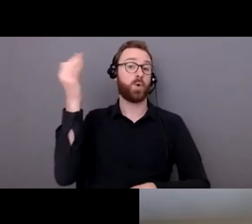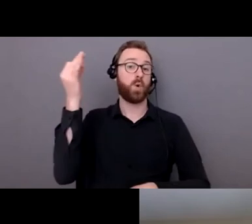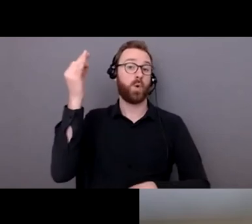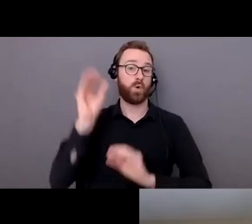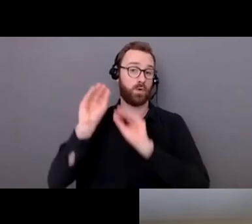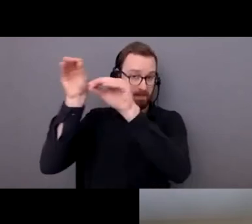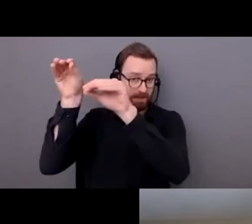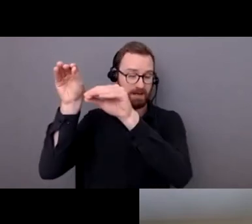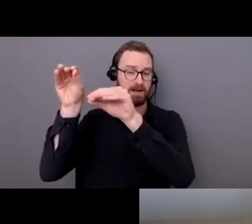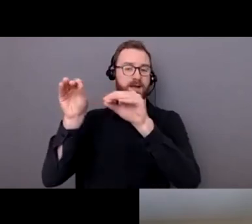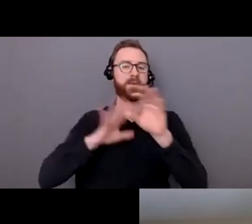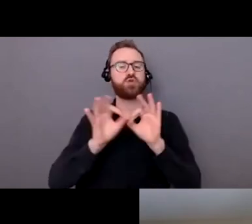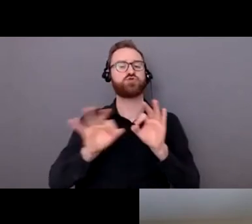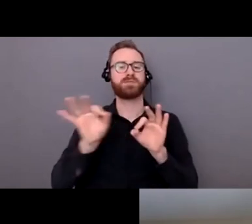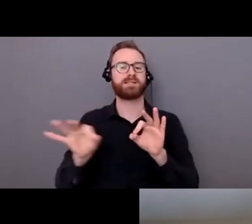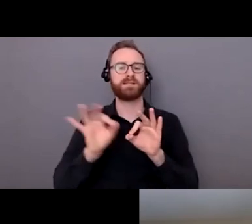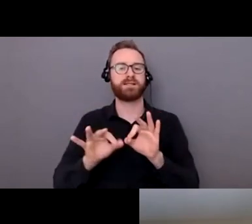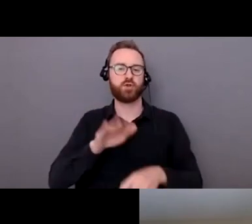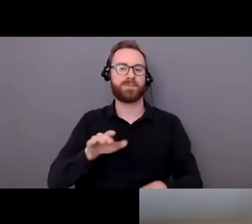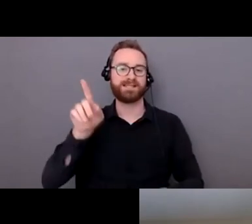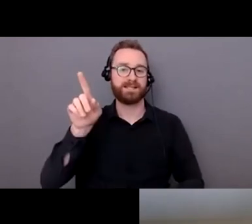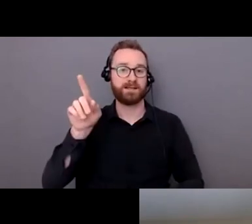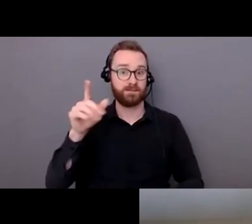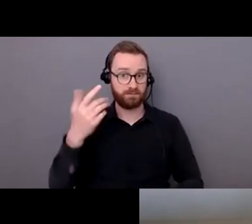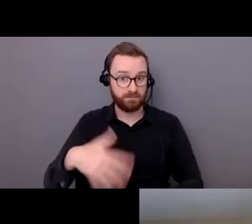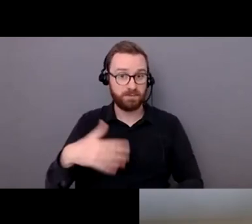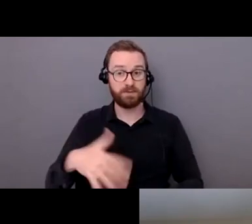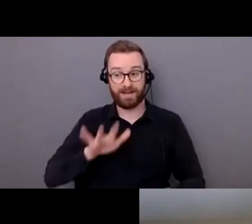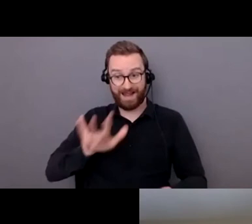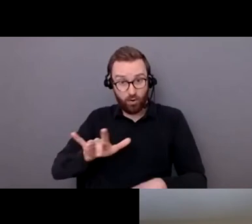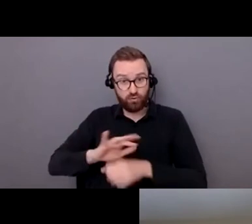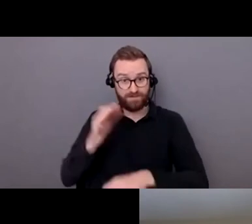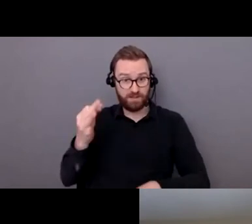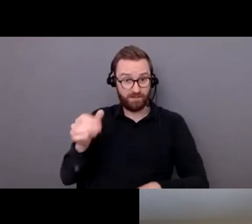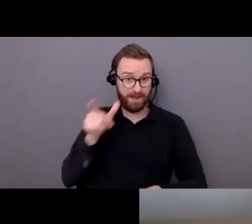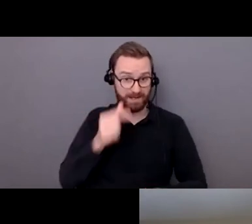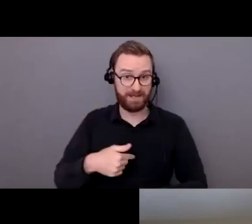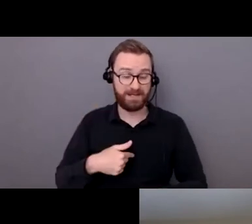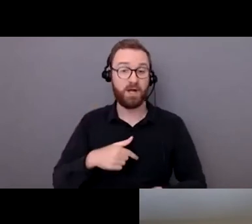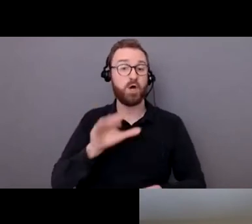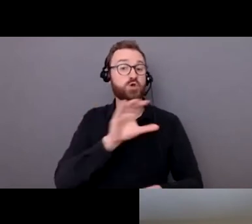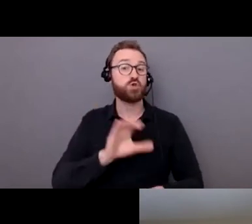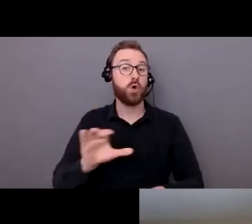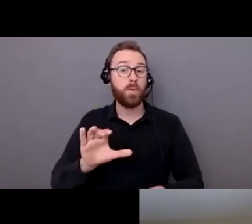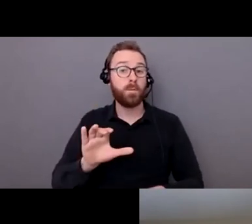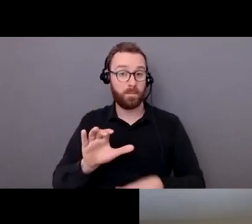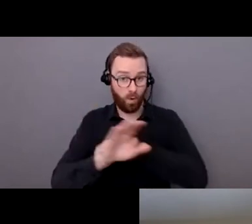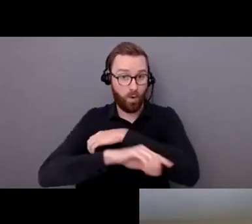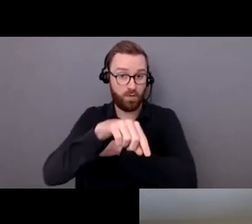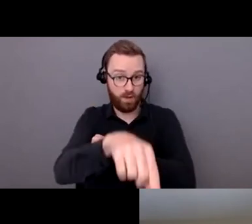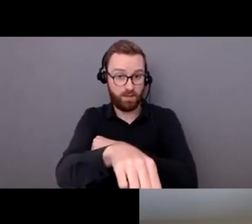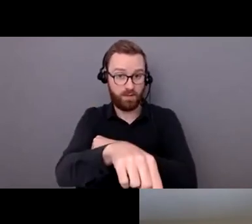cours de façon automatique. Donc, je l'ai appris à cause de la pandémie. Zoom va avoir à l'automne prochain la possibilité